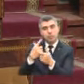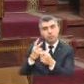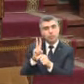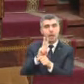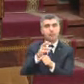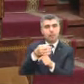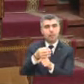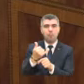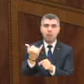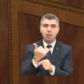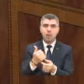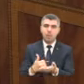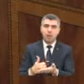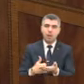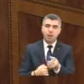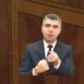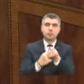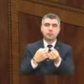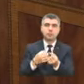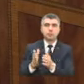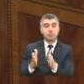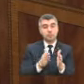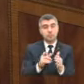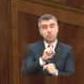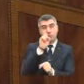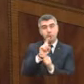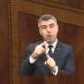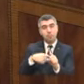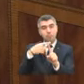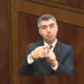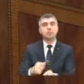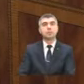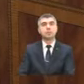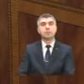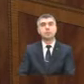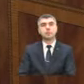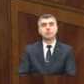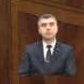قرب. وشكرا. هل من تعقيب إضافي؟